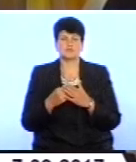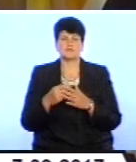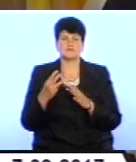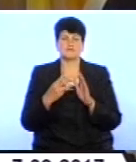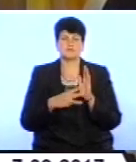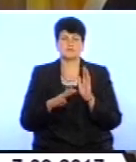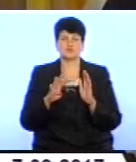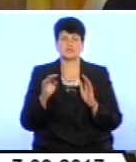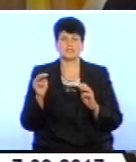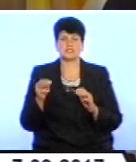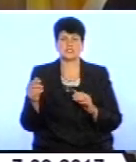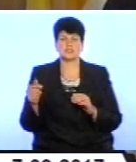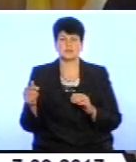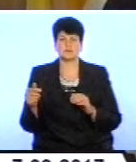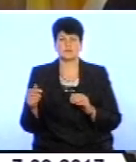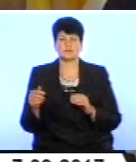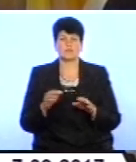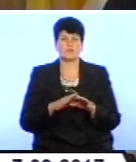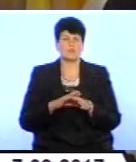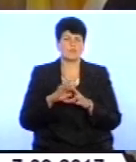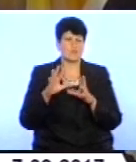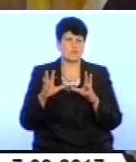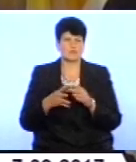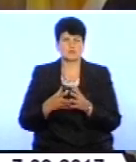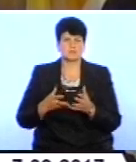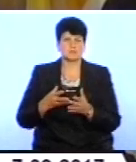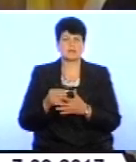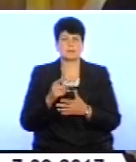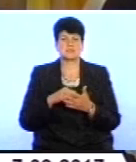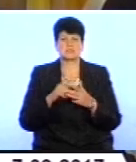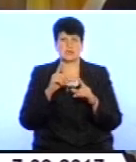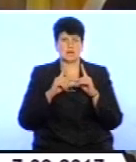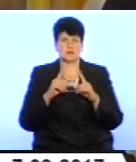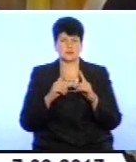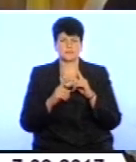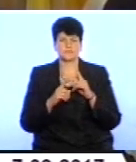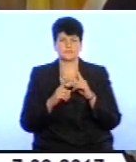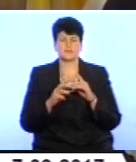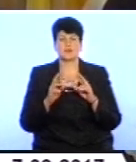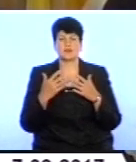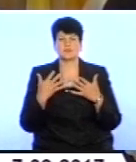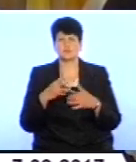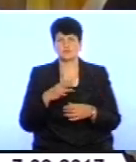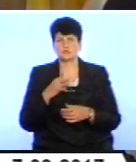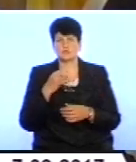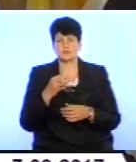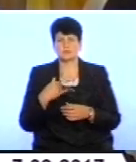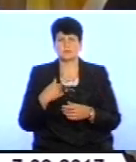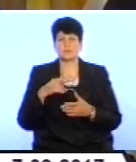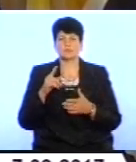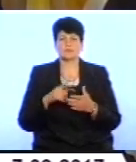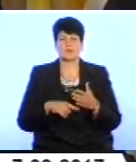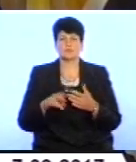гривень. Цілком і повністю профінансувала його міська рада. Ось, і як вже було зазначено вище, тепер сподіваємося